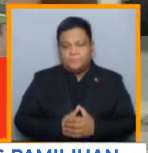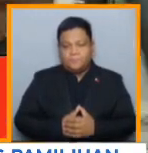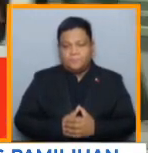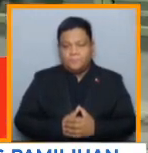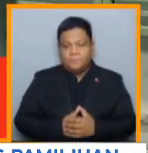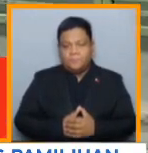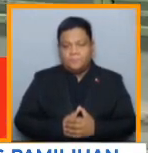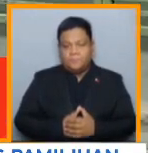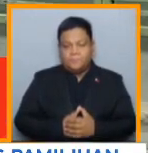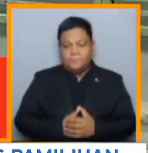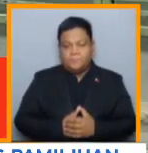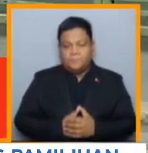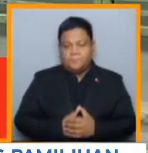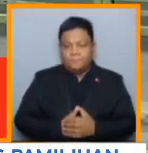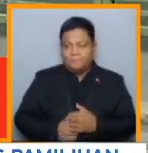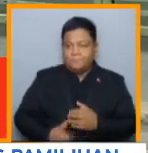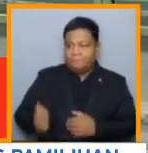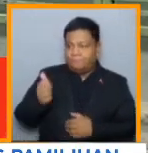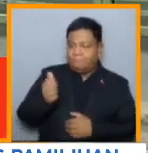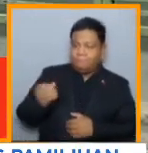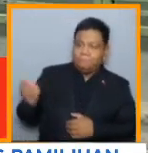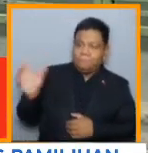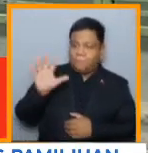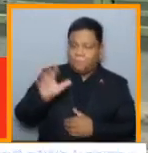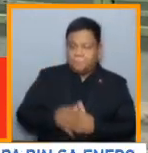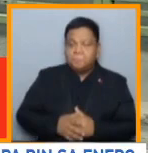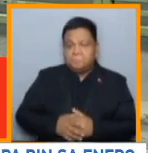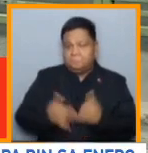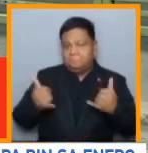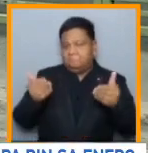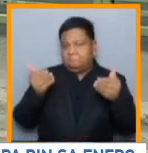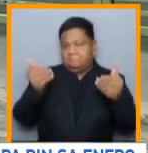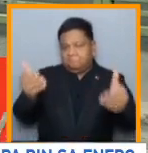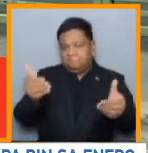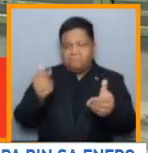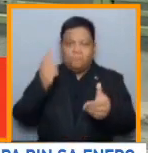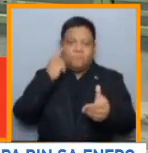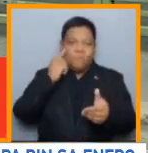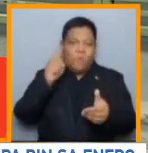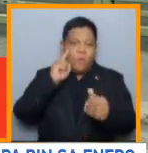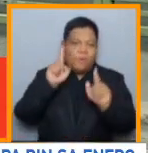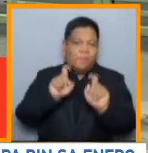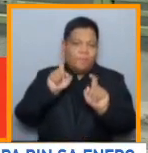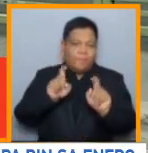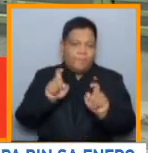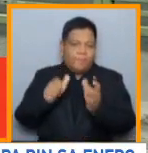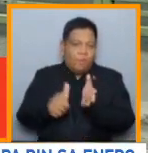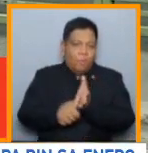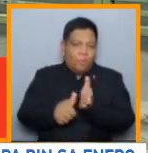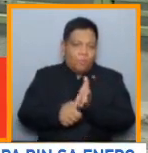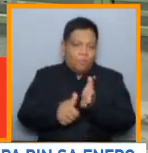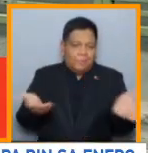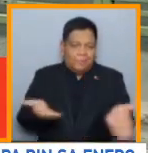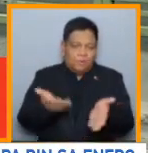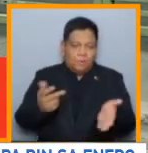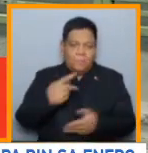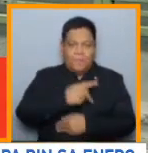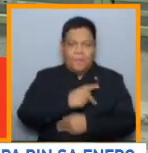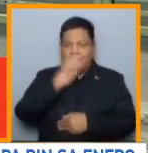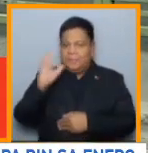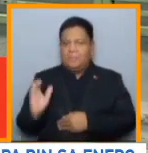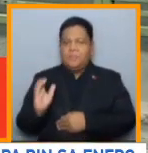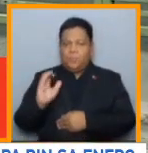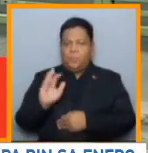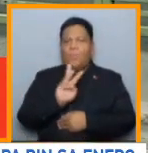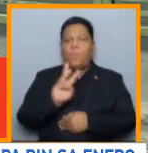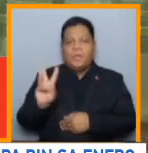Igan, good morning. Kasado na yung isasagawang mock elections dito yan sa Pasay City West High School ngayong umaga. Maigpit yung ipapatupad na health